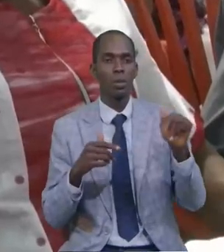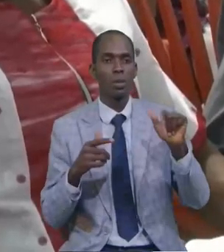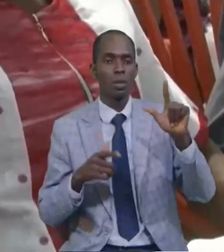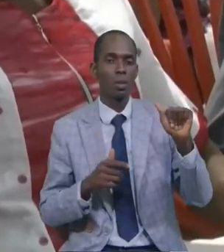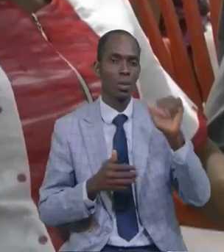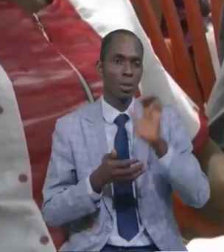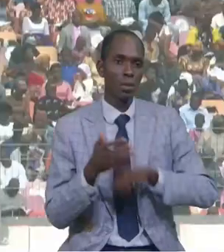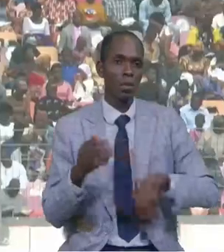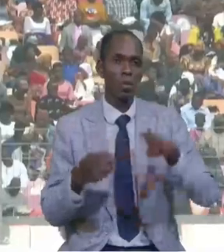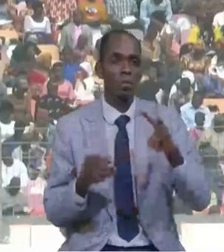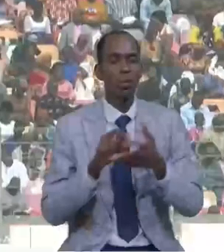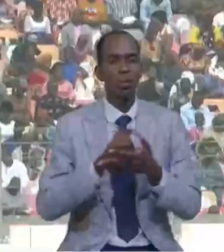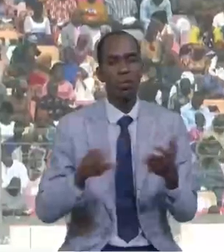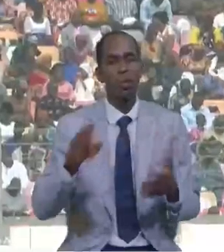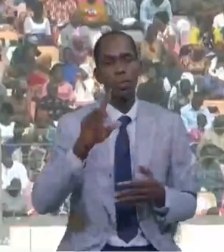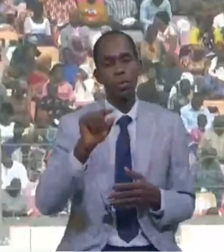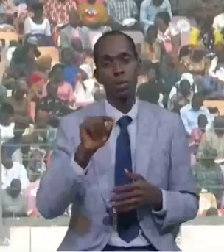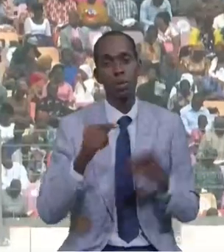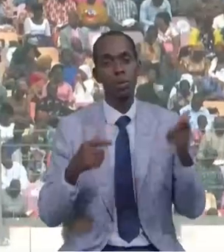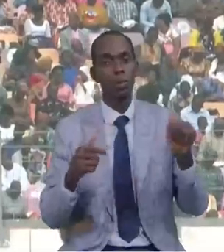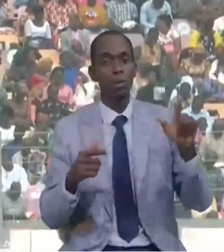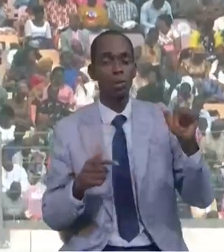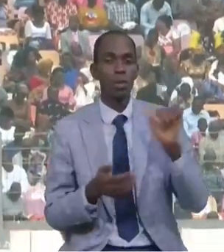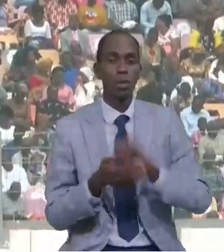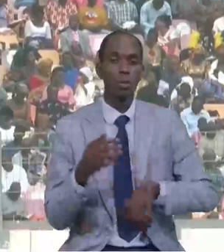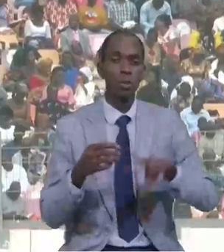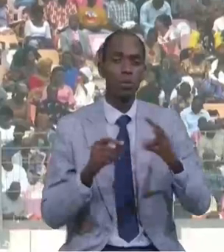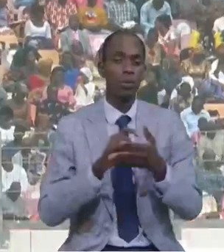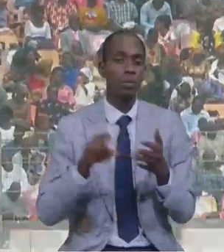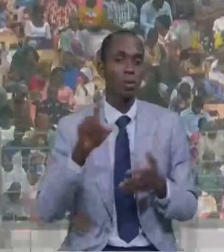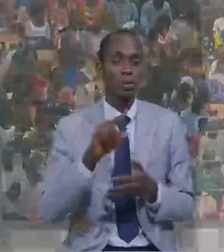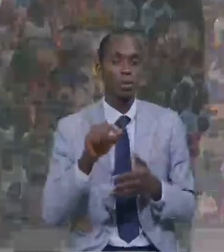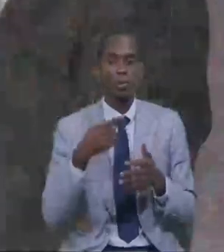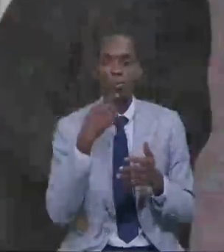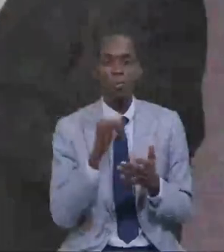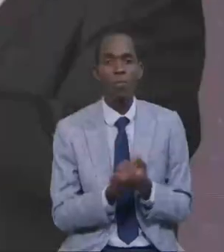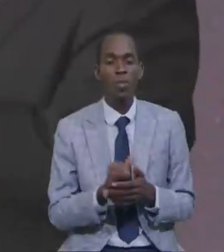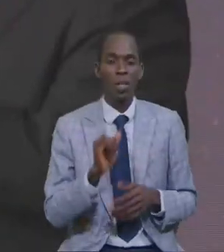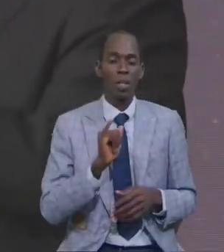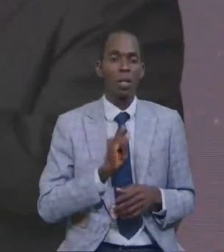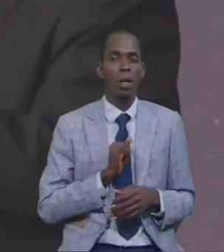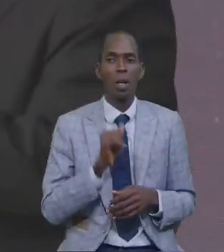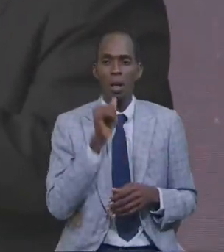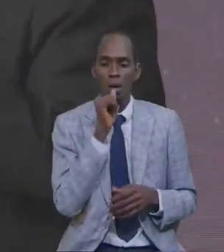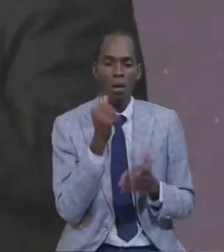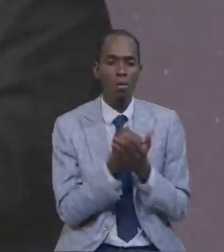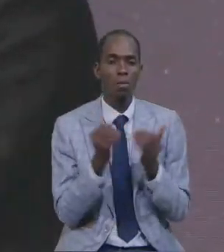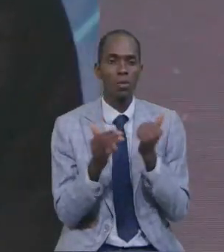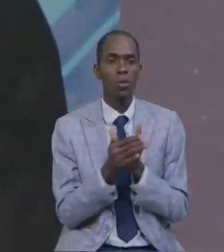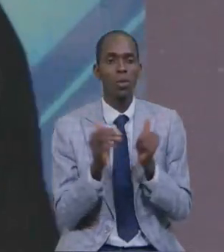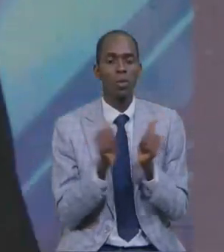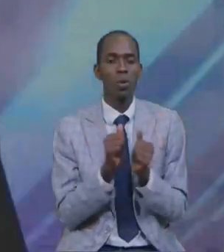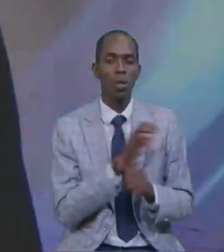J'ai été crucifié avec Christ. Si je vis, ce n'est plus moi qui vis, c'est Christ qui vit en